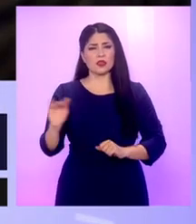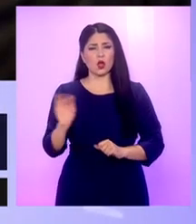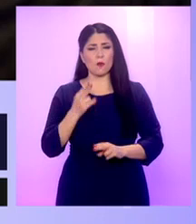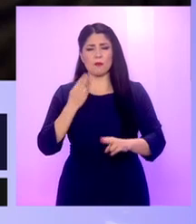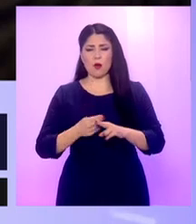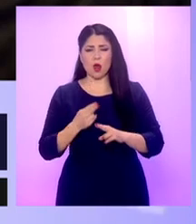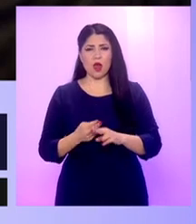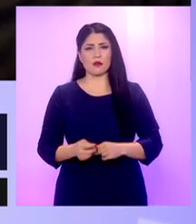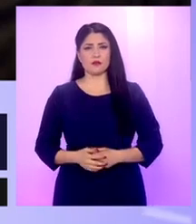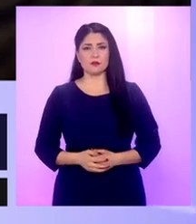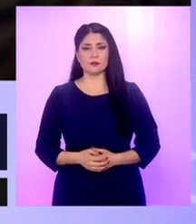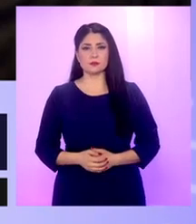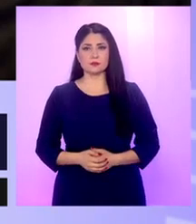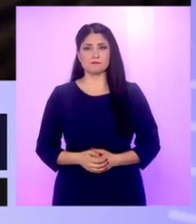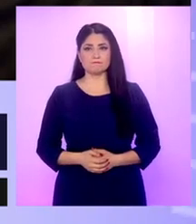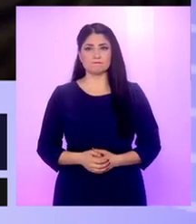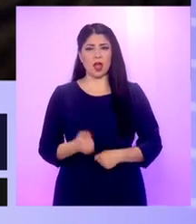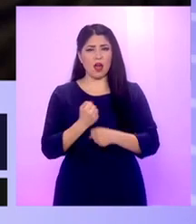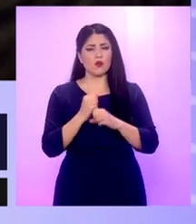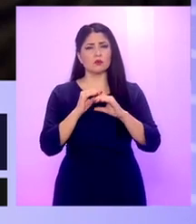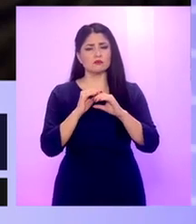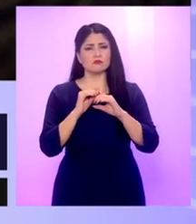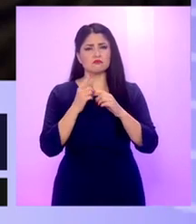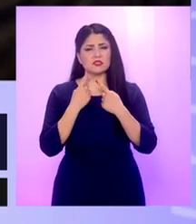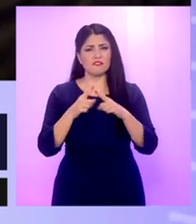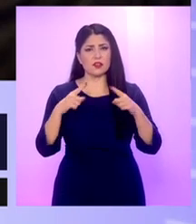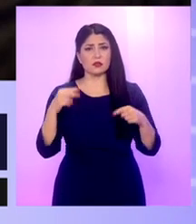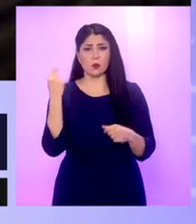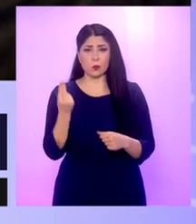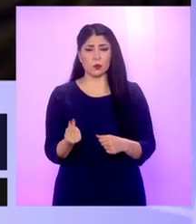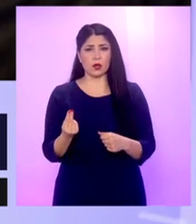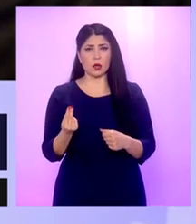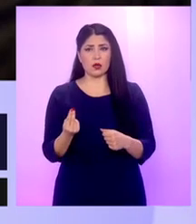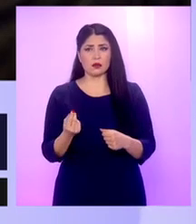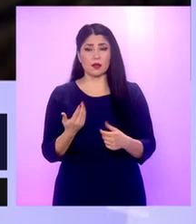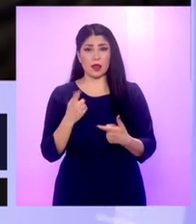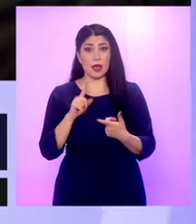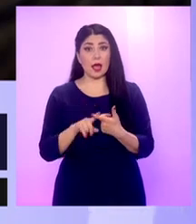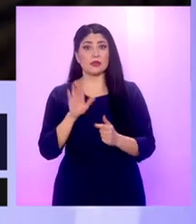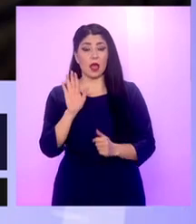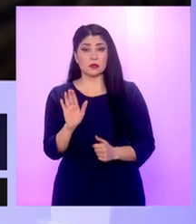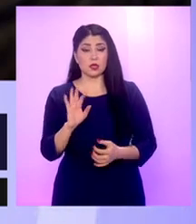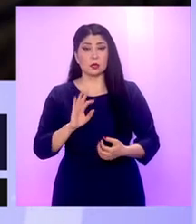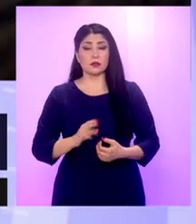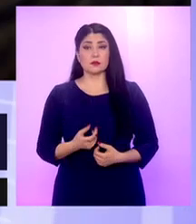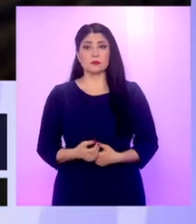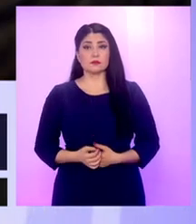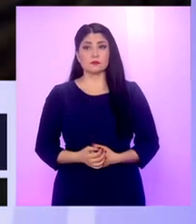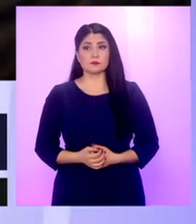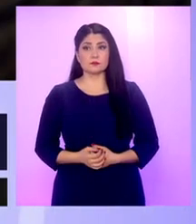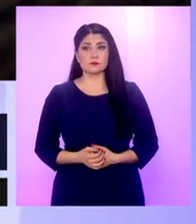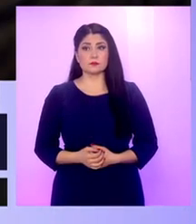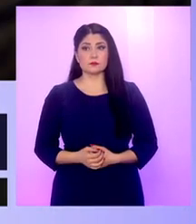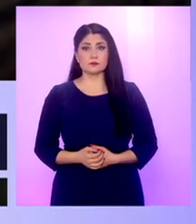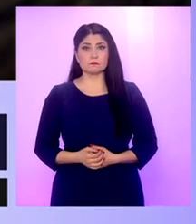copiii bolnavi. Și a făcut niște lucruri bune în direcția asta. Nu